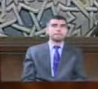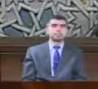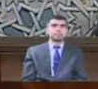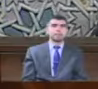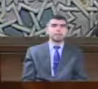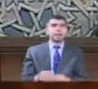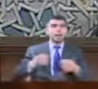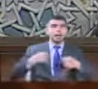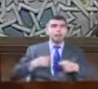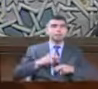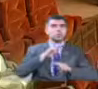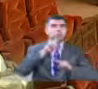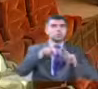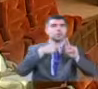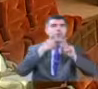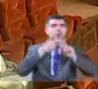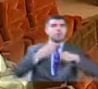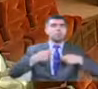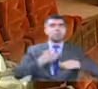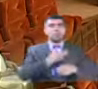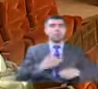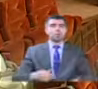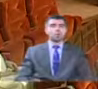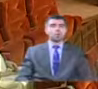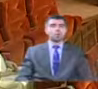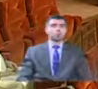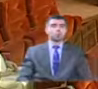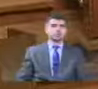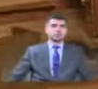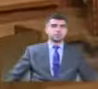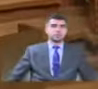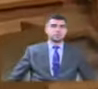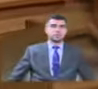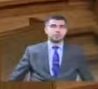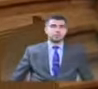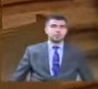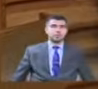الكلمة للسيد رئيس الحكومة للجواب على التعقيبات فيما تبقى من التوقيت.